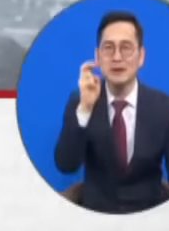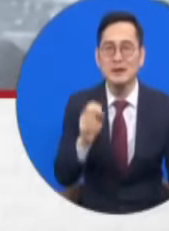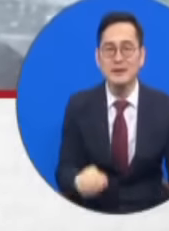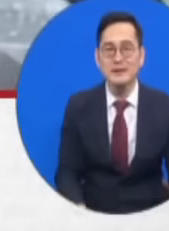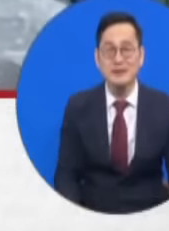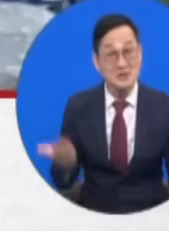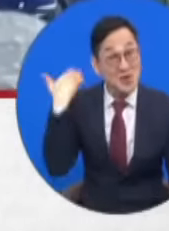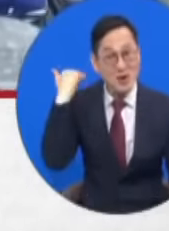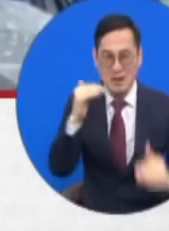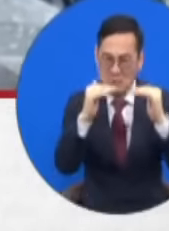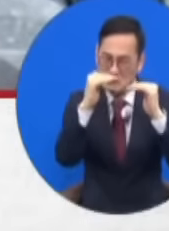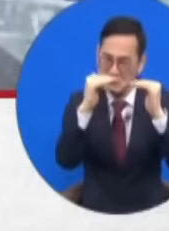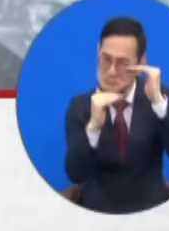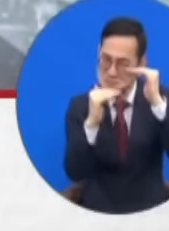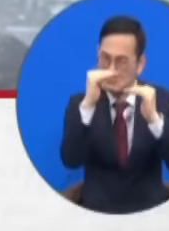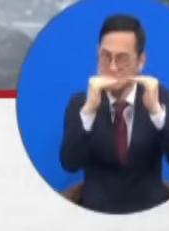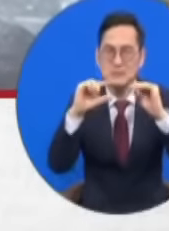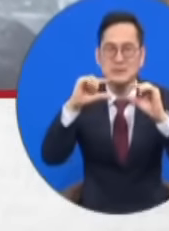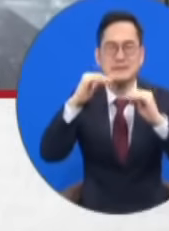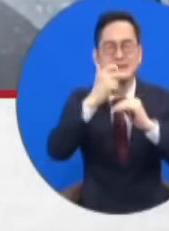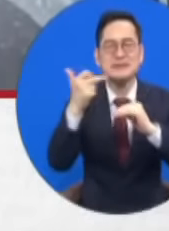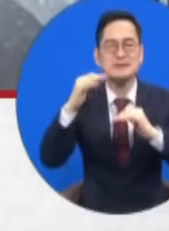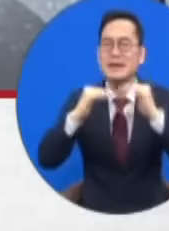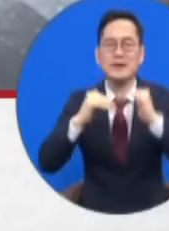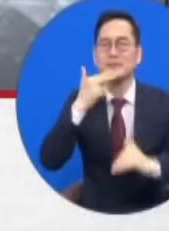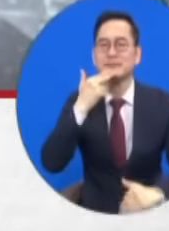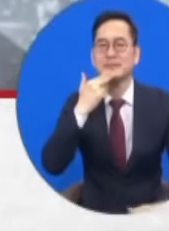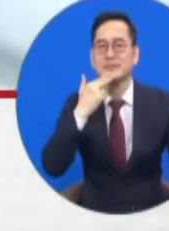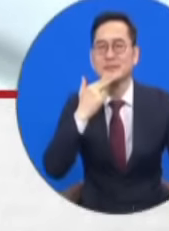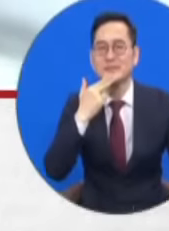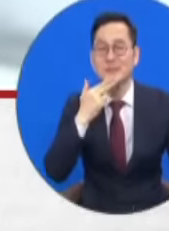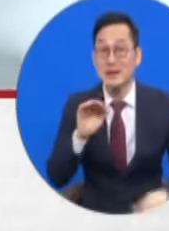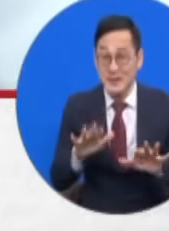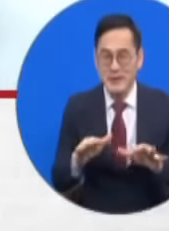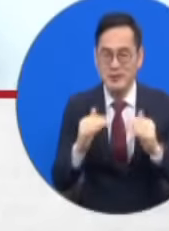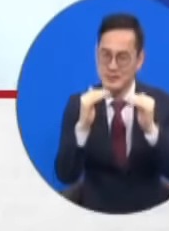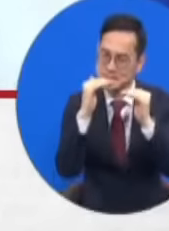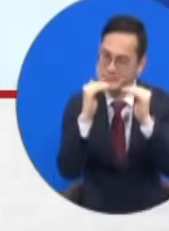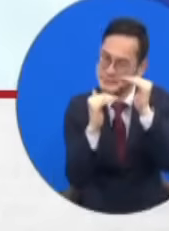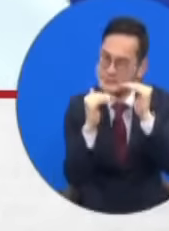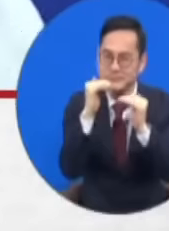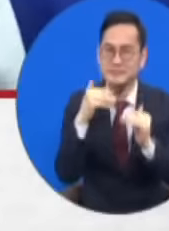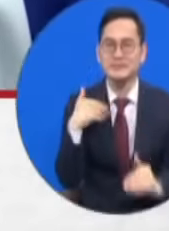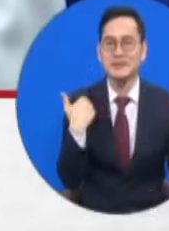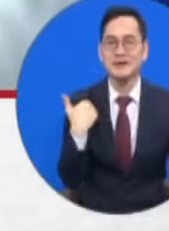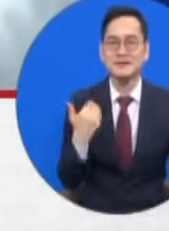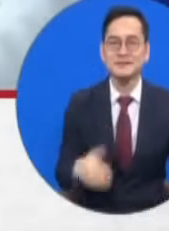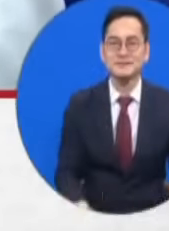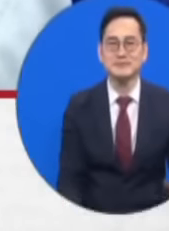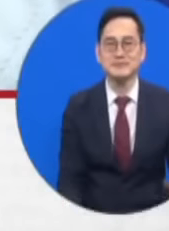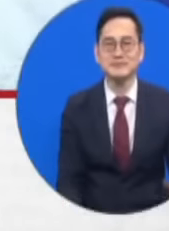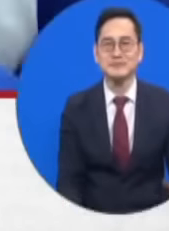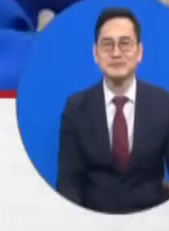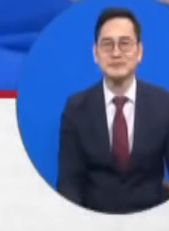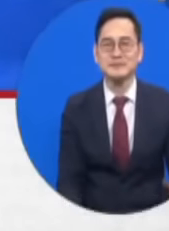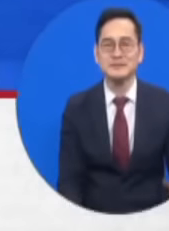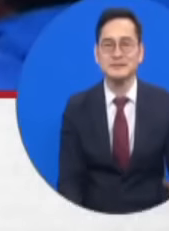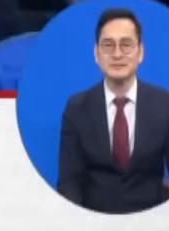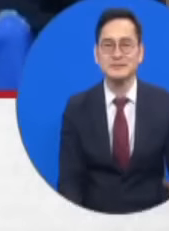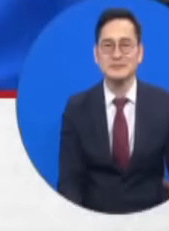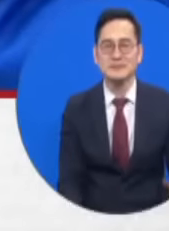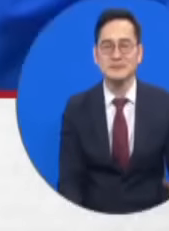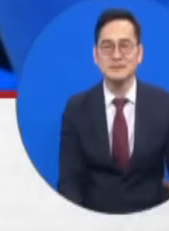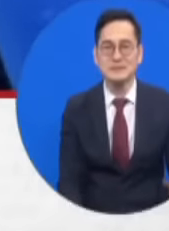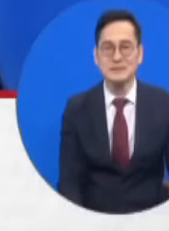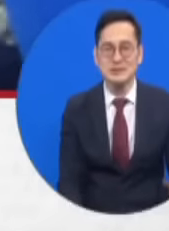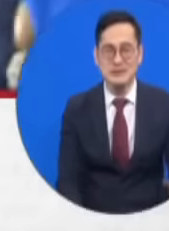양당의 분석이 저는 뭐 정확하다고 믿고 있고 저 또한 그렇게 느끼고 있고 예. 그래서 마지막 승부처는 어느 편에서 더